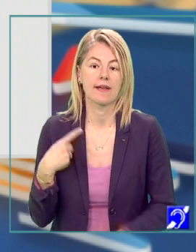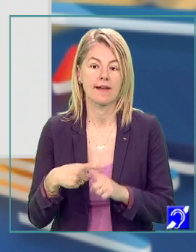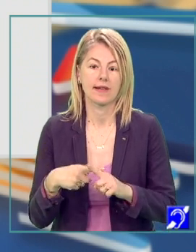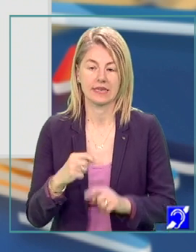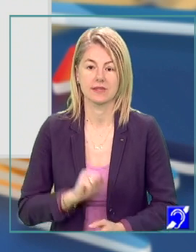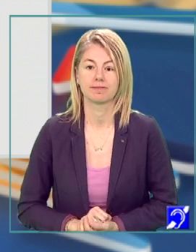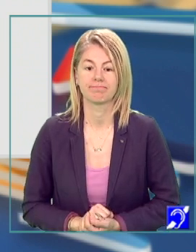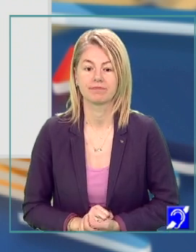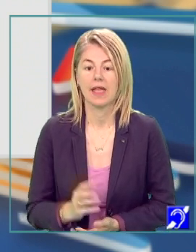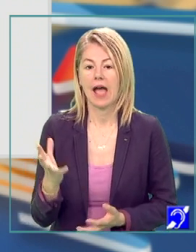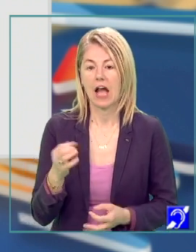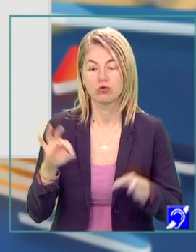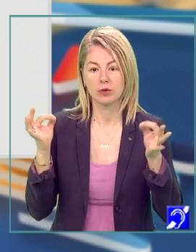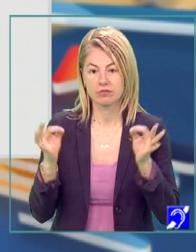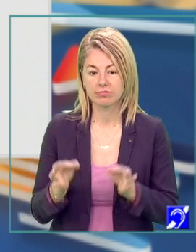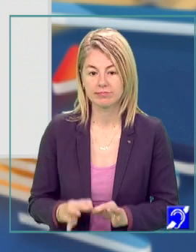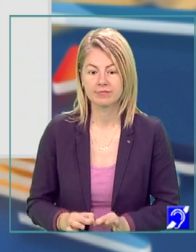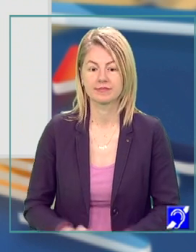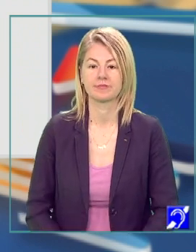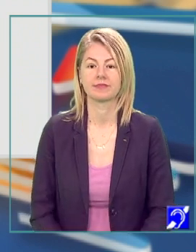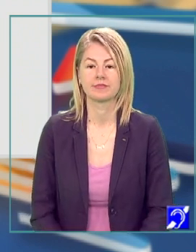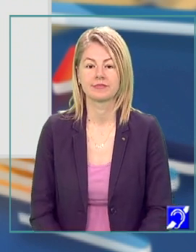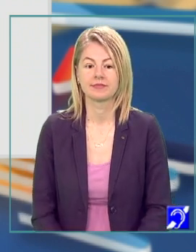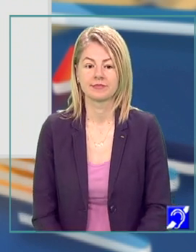inițială. Aducem la același numitor,